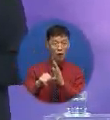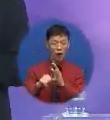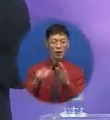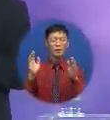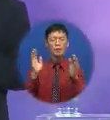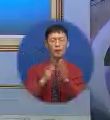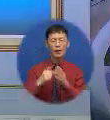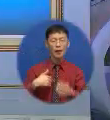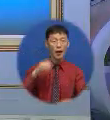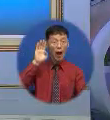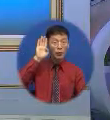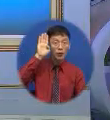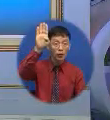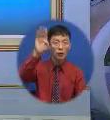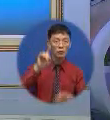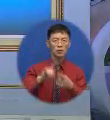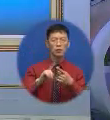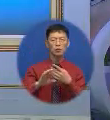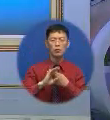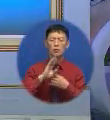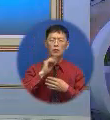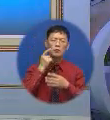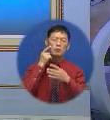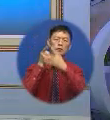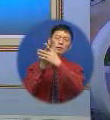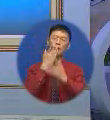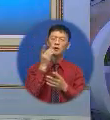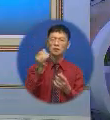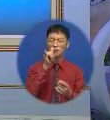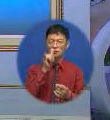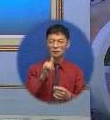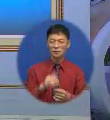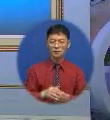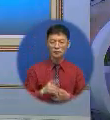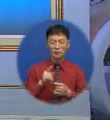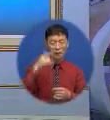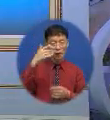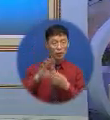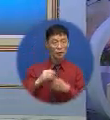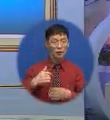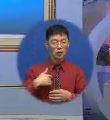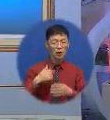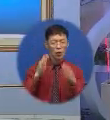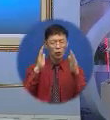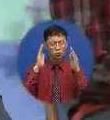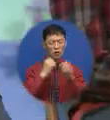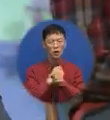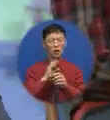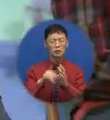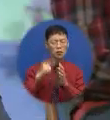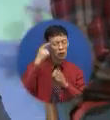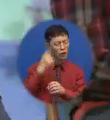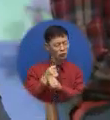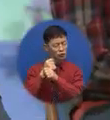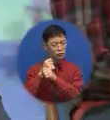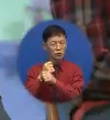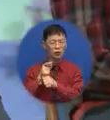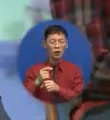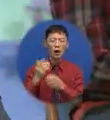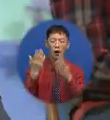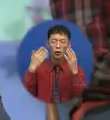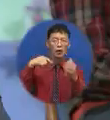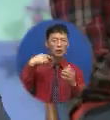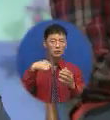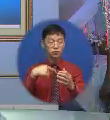속에는 우리의 미래를 예측하는 그런 장면들이 많이 나오고 있죠. 다행히도 제가 공부하고 연구하고